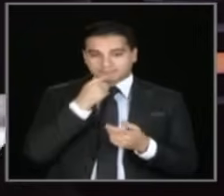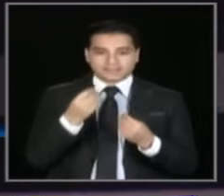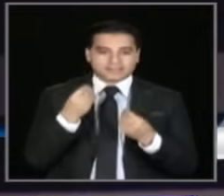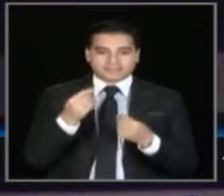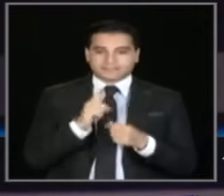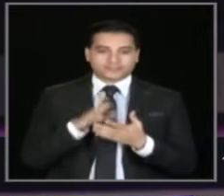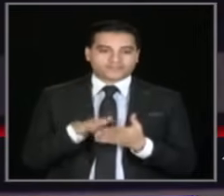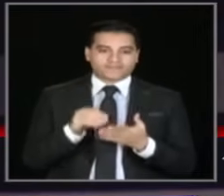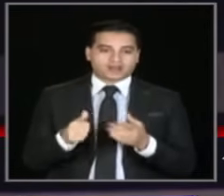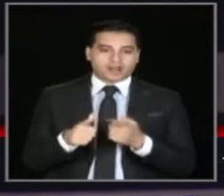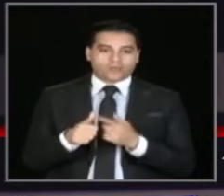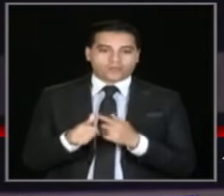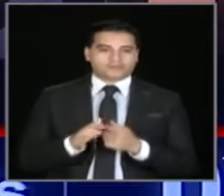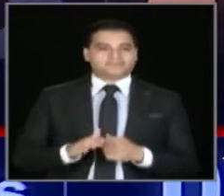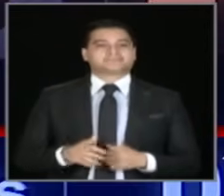الجغرافيا. يا سلام.